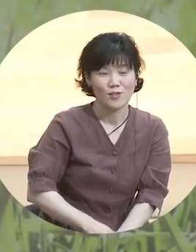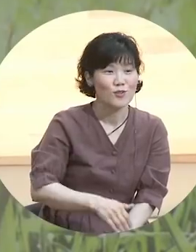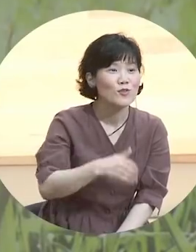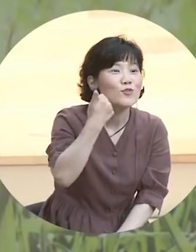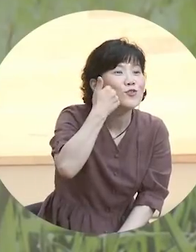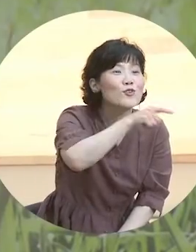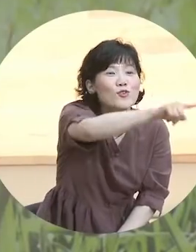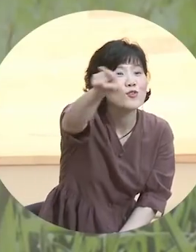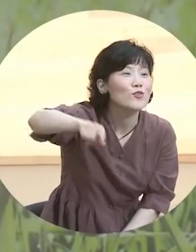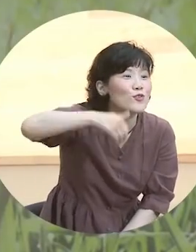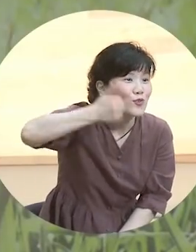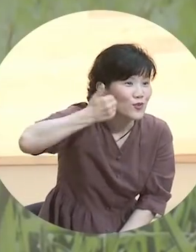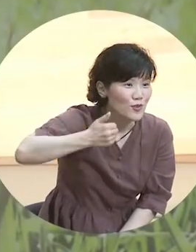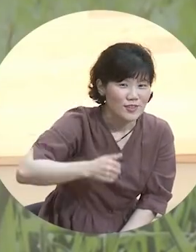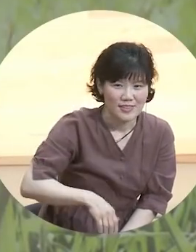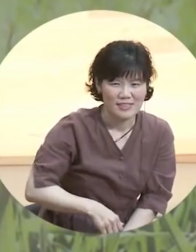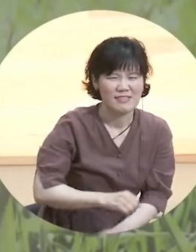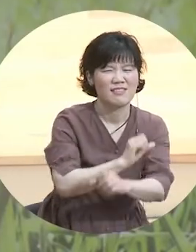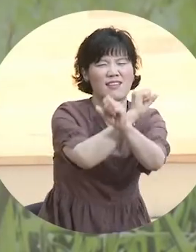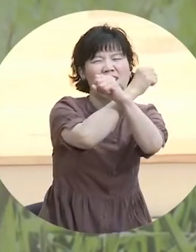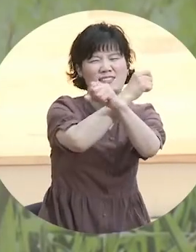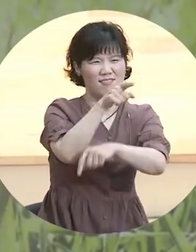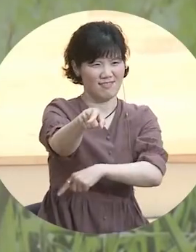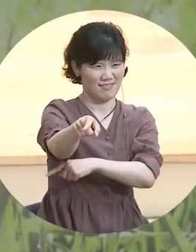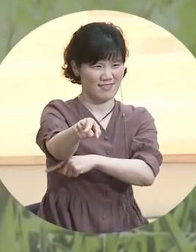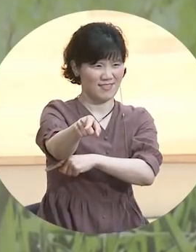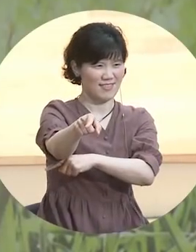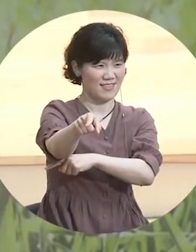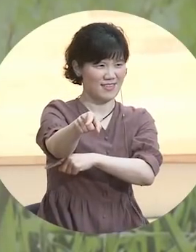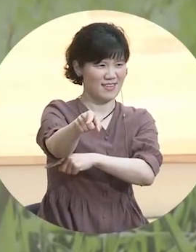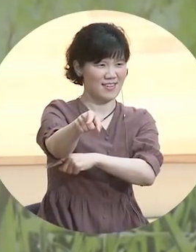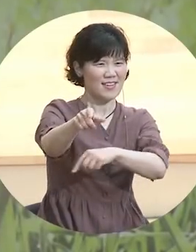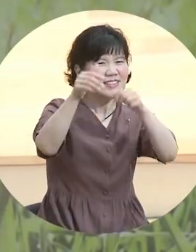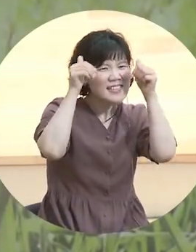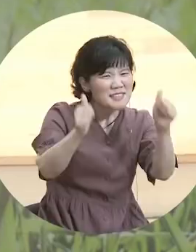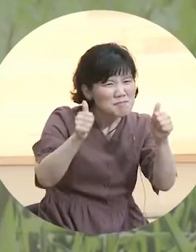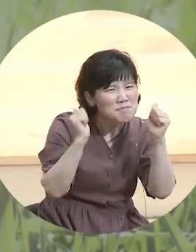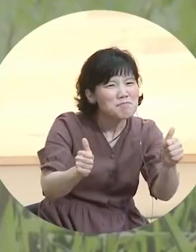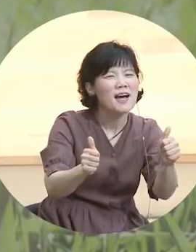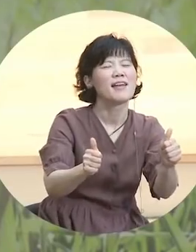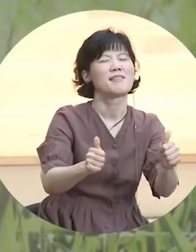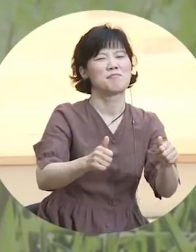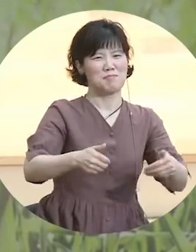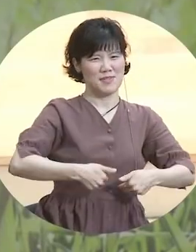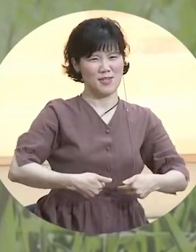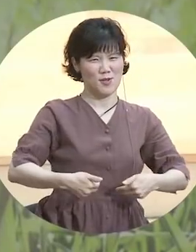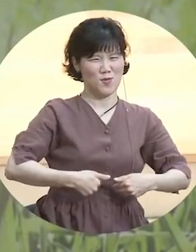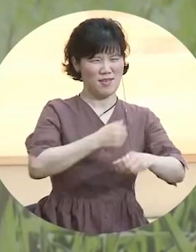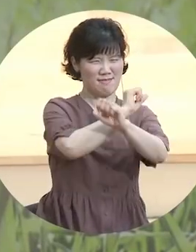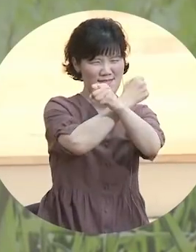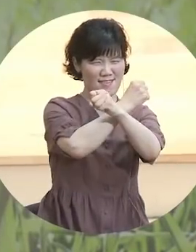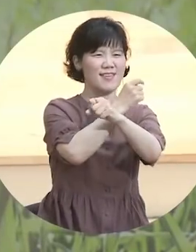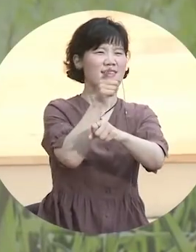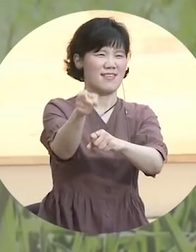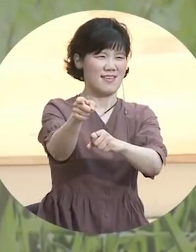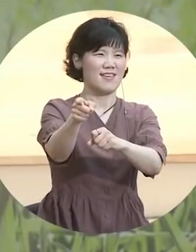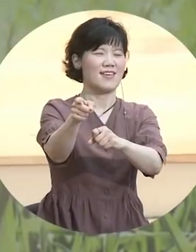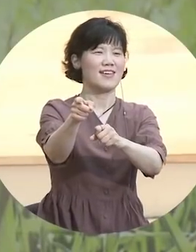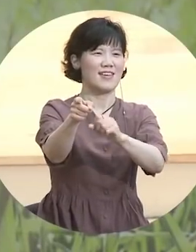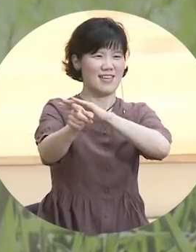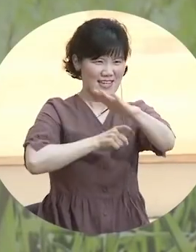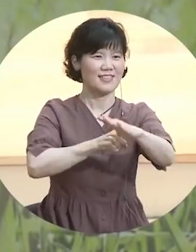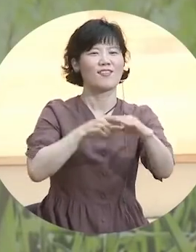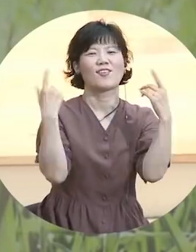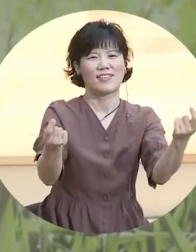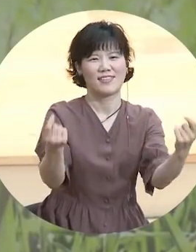어려워요. 대답하세요. 그들은 뭡니까? 해적. 심판받아야 마땅한 해적. 아무리 돈독한 의 형제를